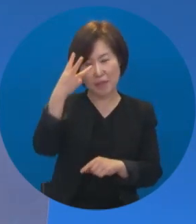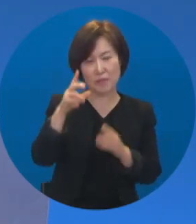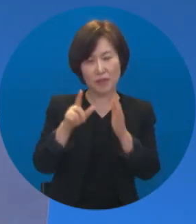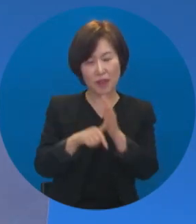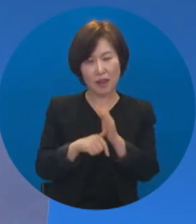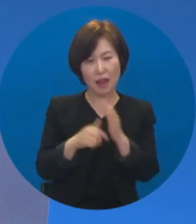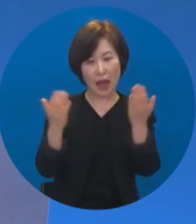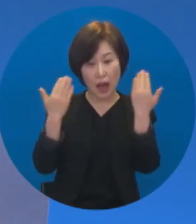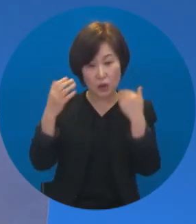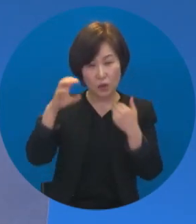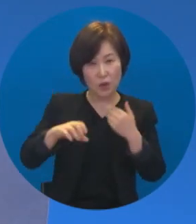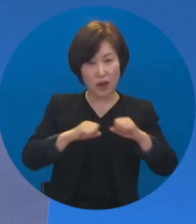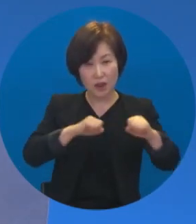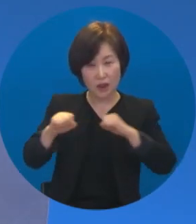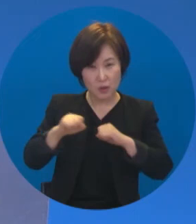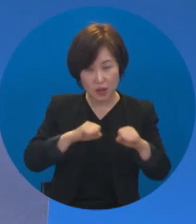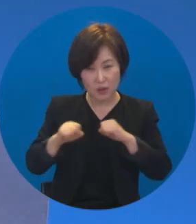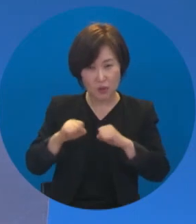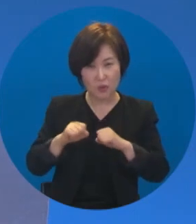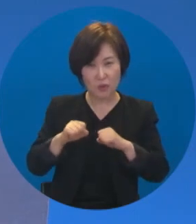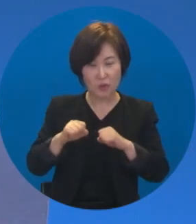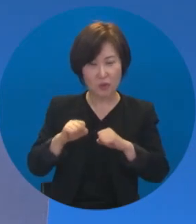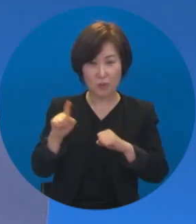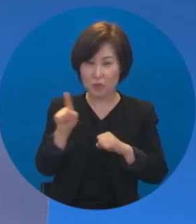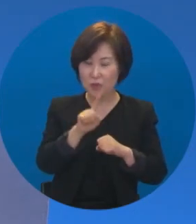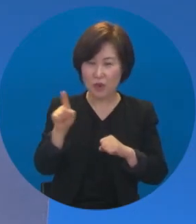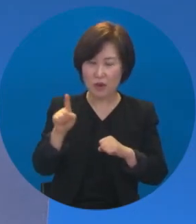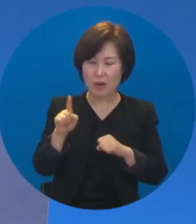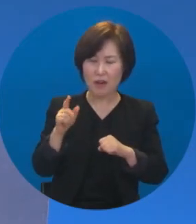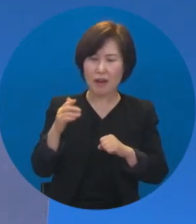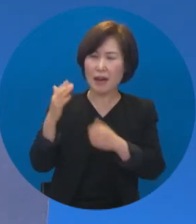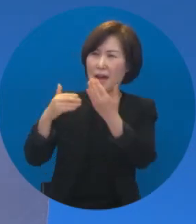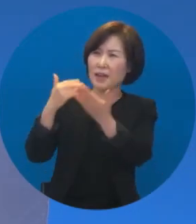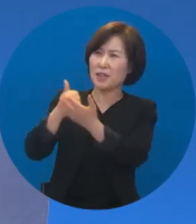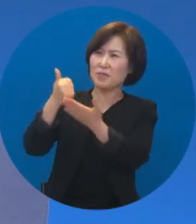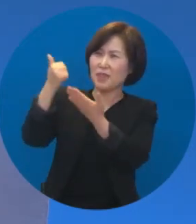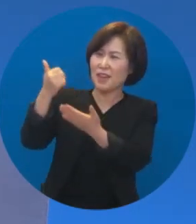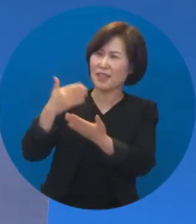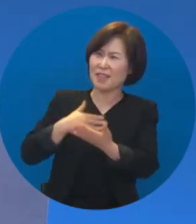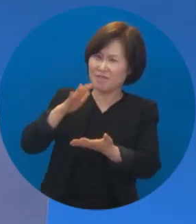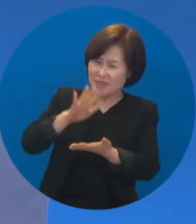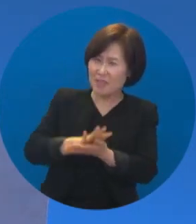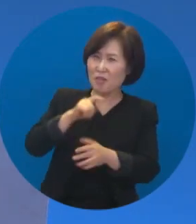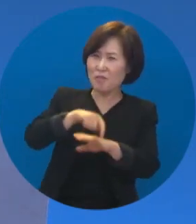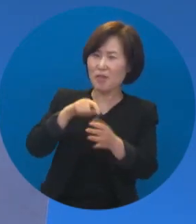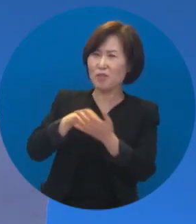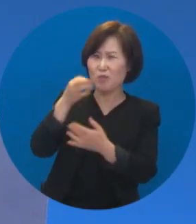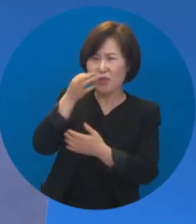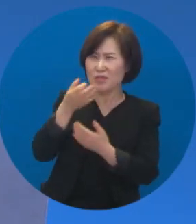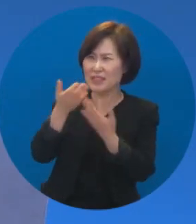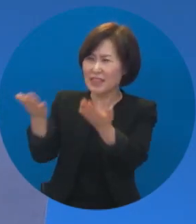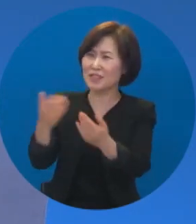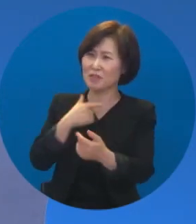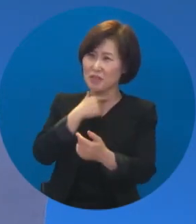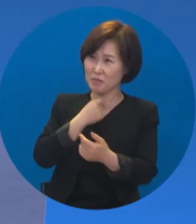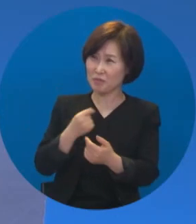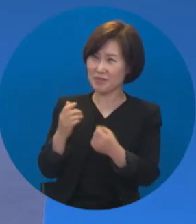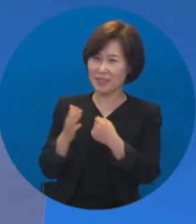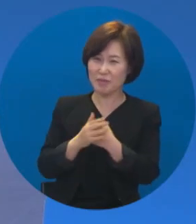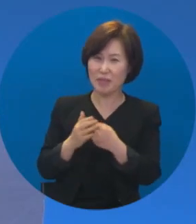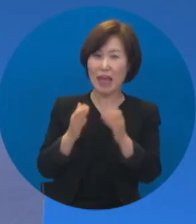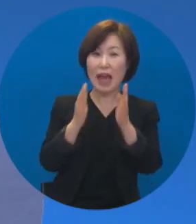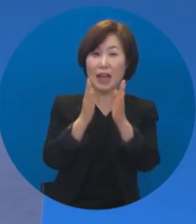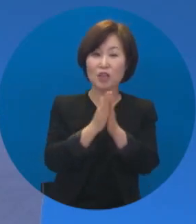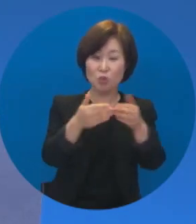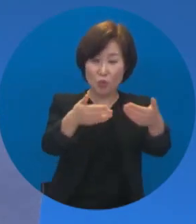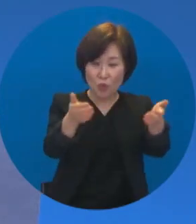했던 일이 무엇이었냐면 하나님께 내 열정을 보여드려야겠다, 그런 마음으로 기도회를 만들었어요.